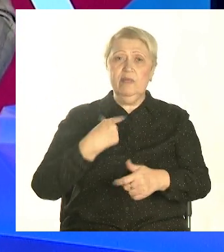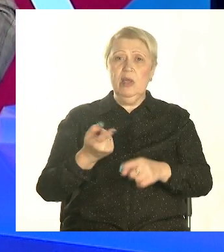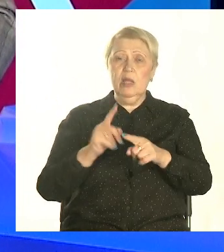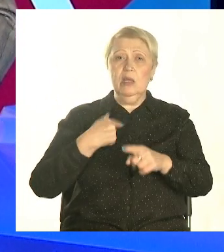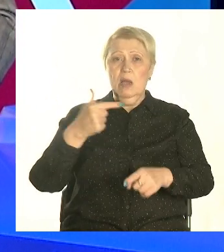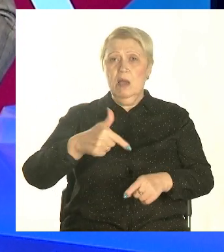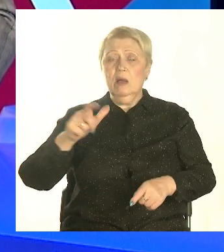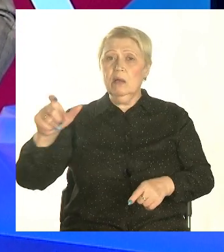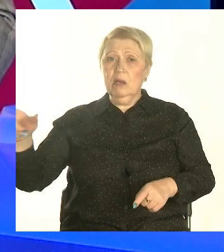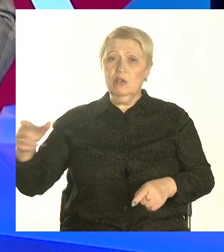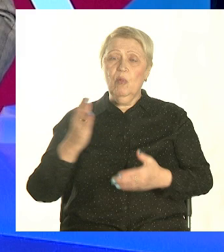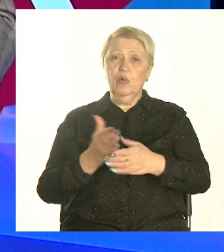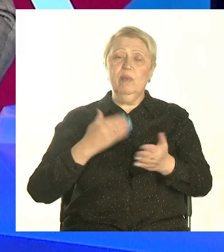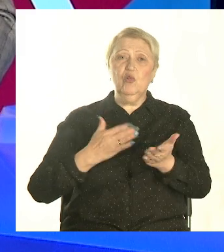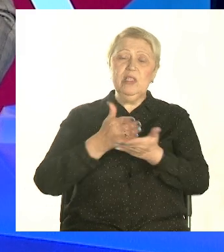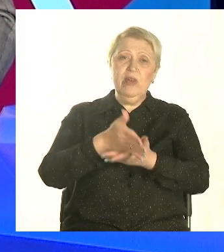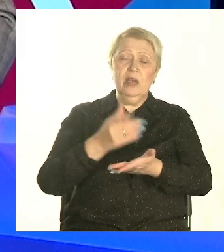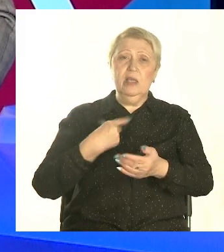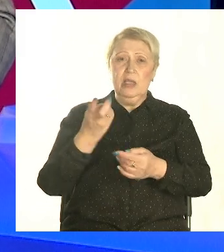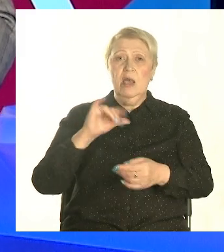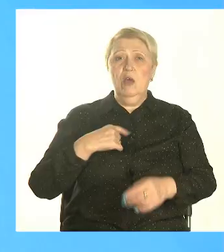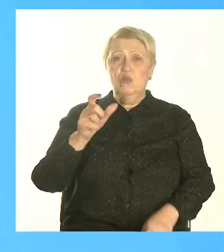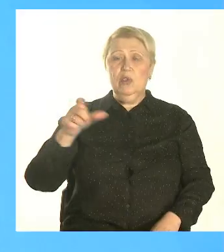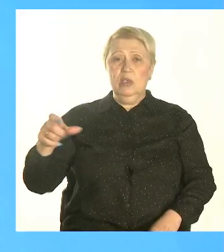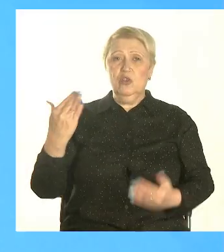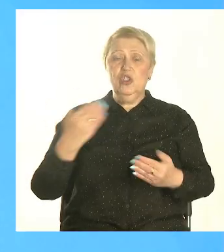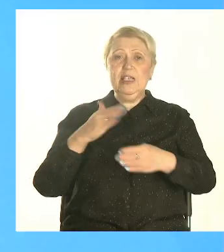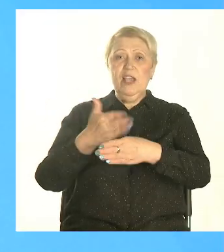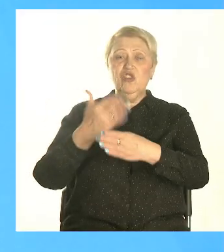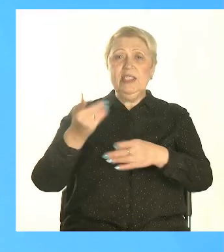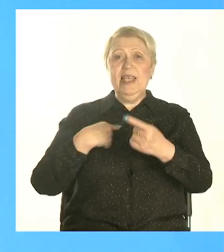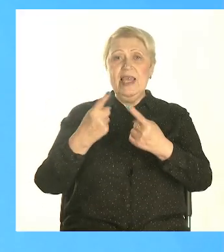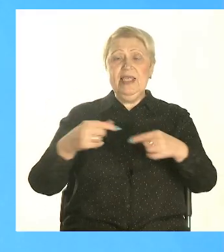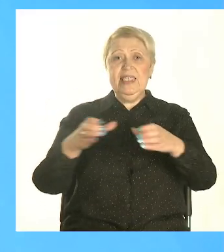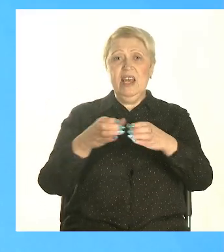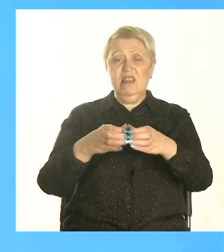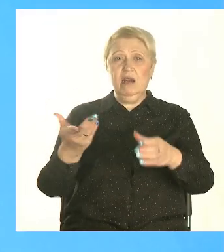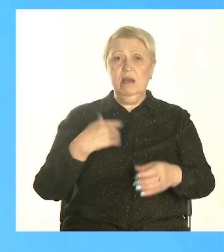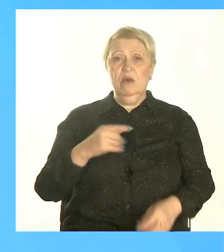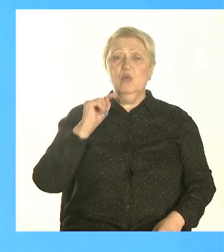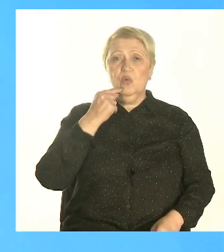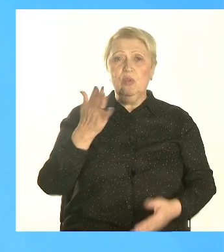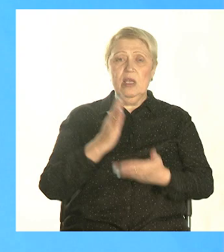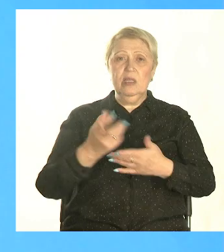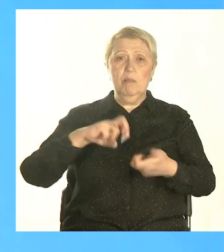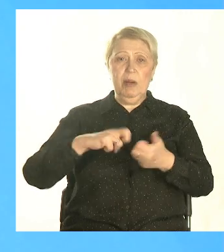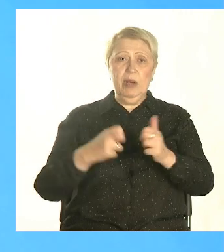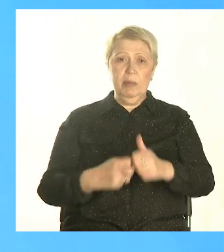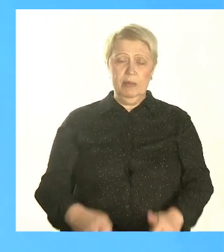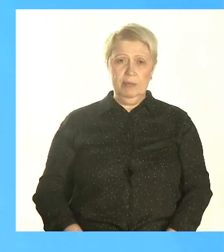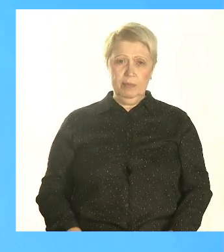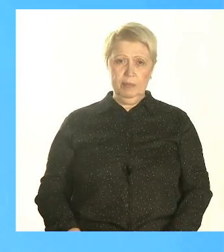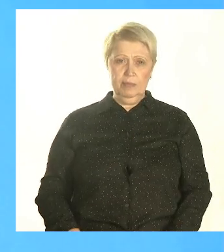пересматривать и выходить на людей. А-а-а. Но сейчас именно из-за частного сектора вот здесь проблемы возникли. Так, сами вы увели меня в частный